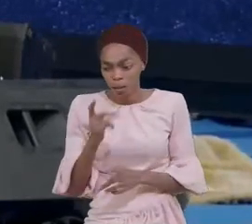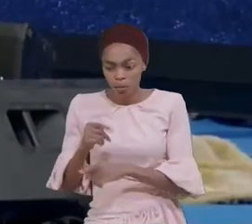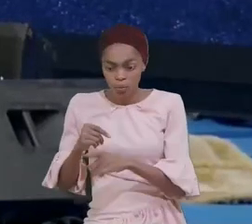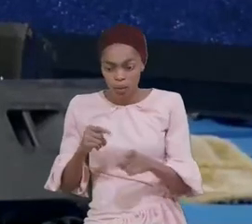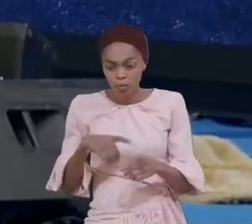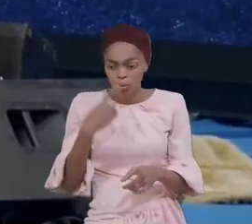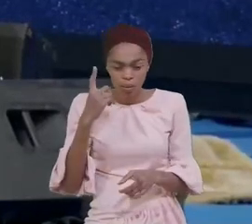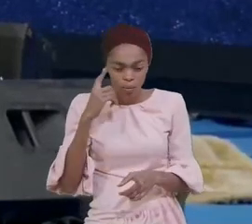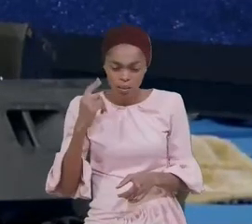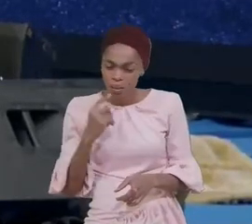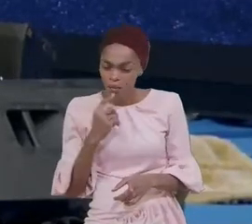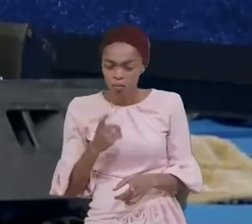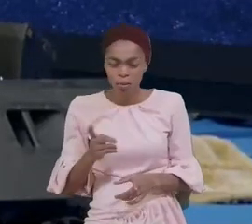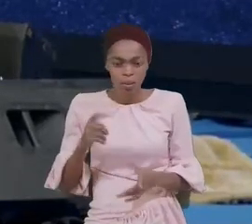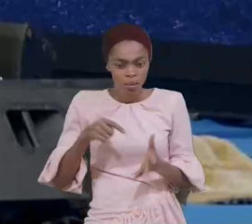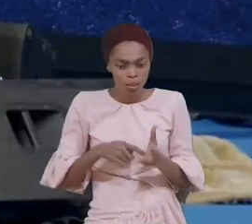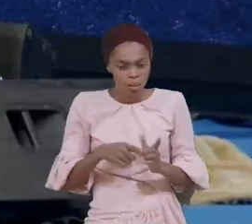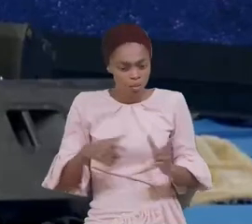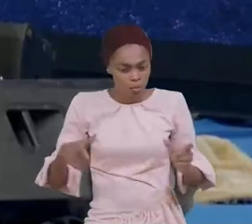La grande commission